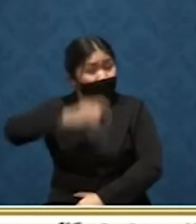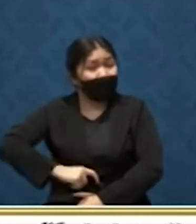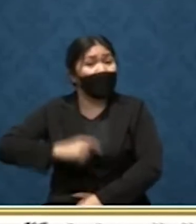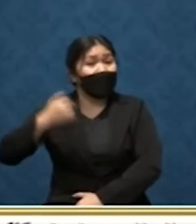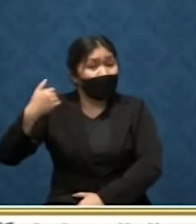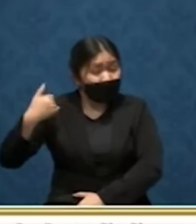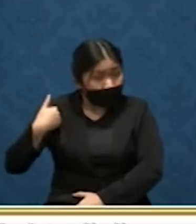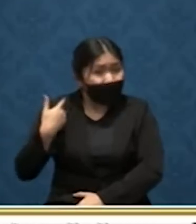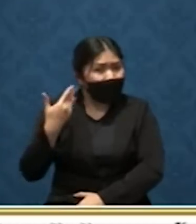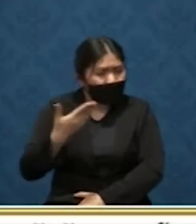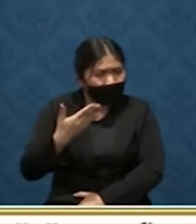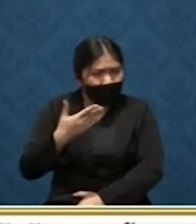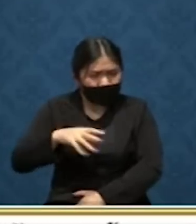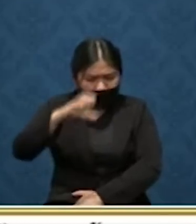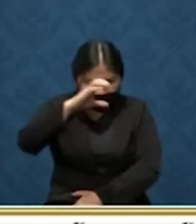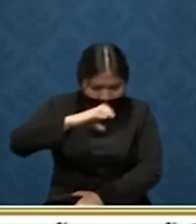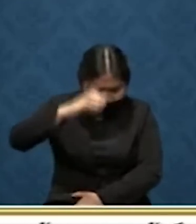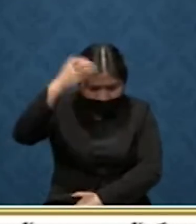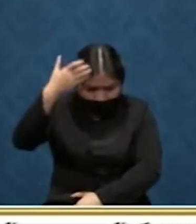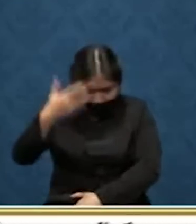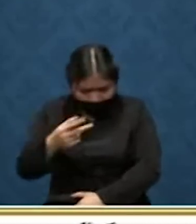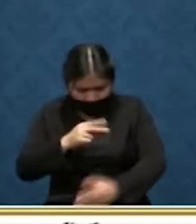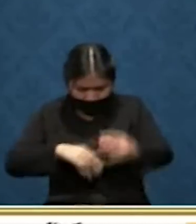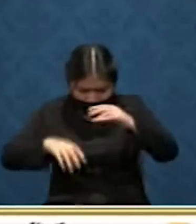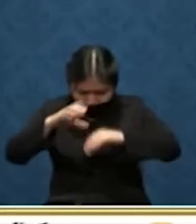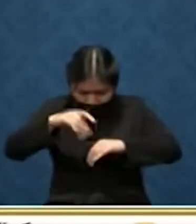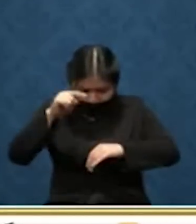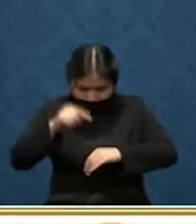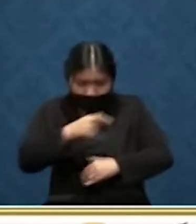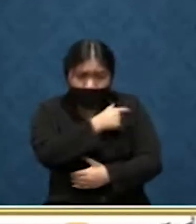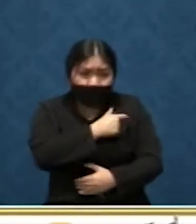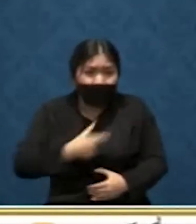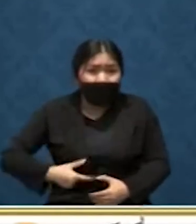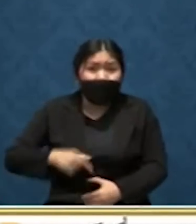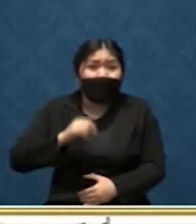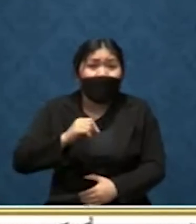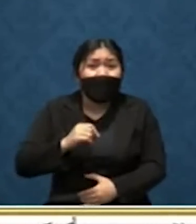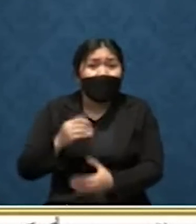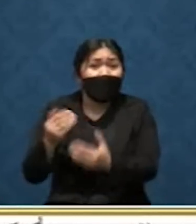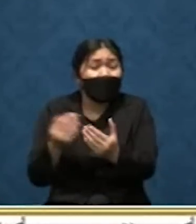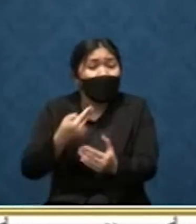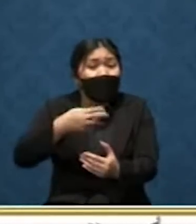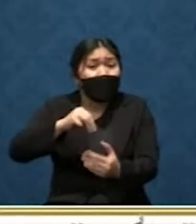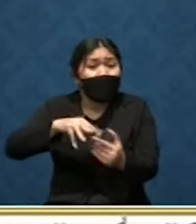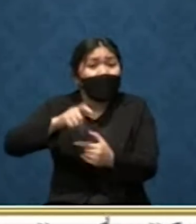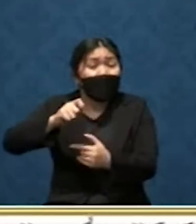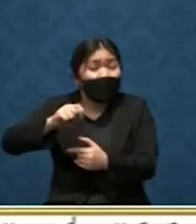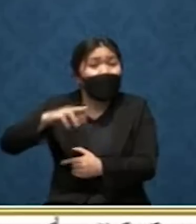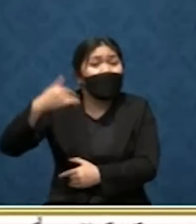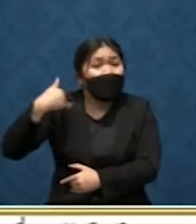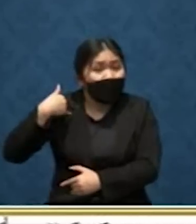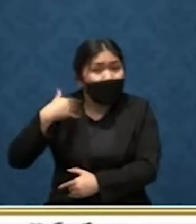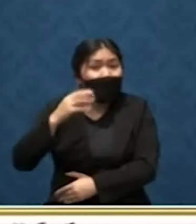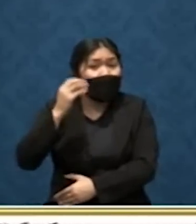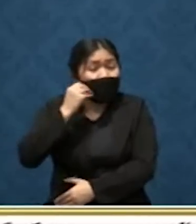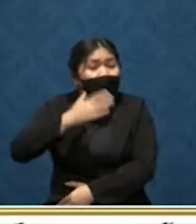ลัผมตรวจขอบข้อทจรงแล้วเชือพระวงที่ท่านว่าก็เป็ระดับหม่อมราชวงซึในบ้านเราถื